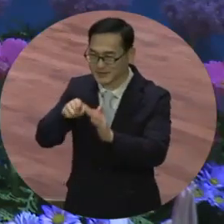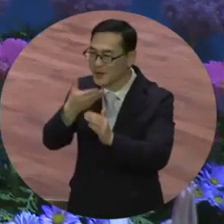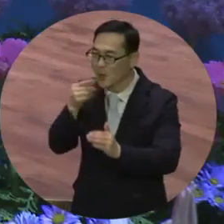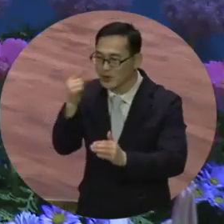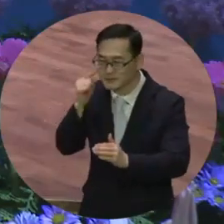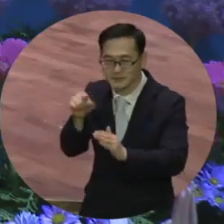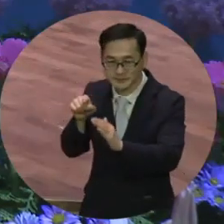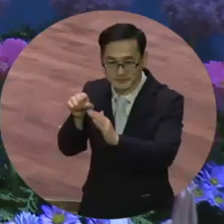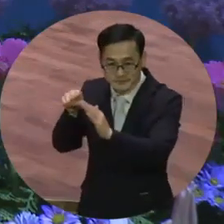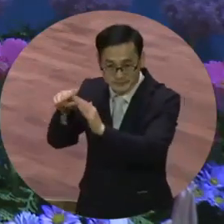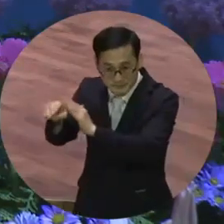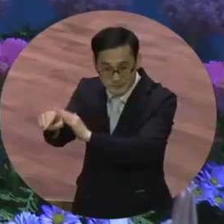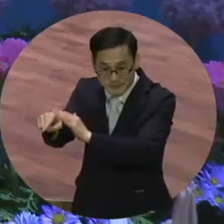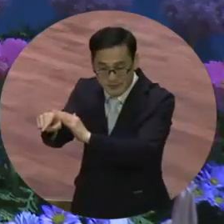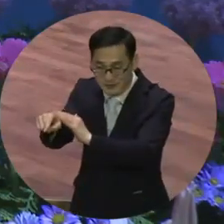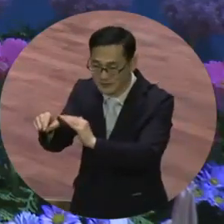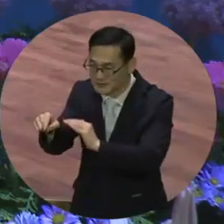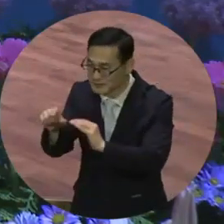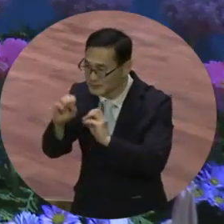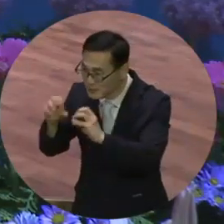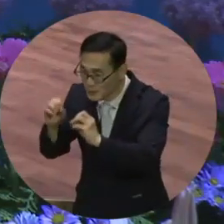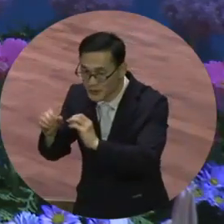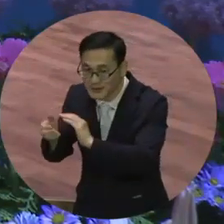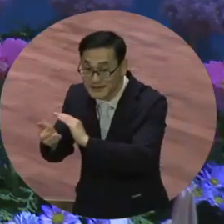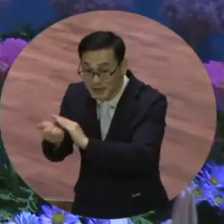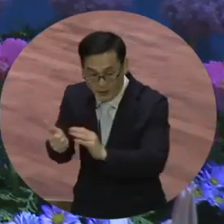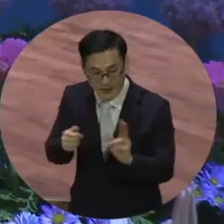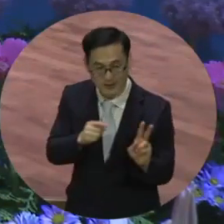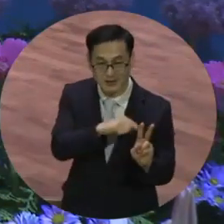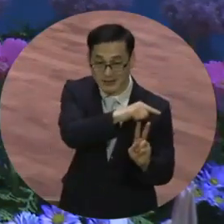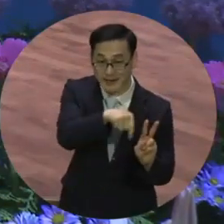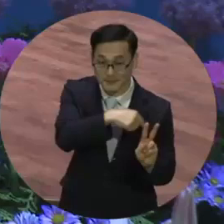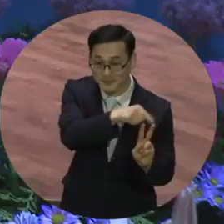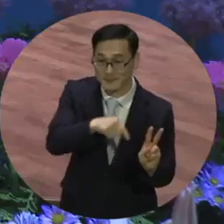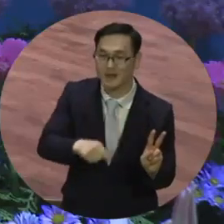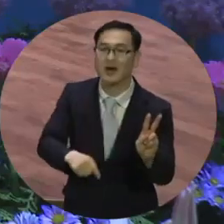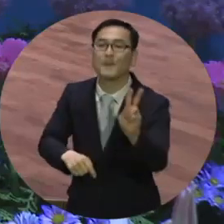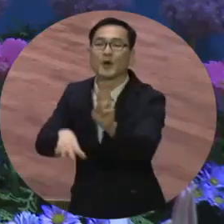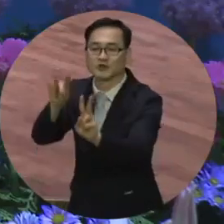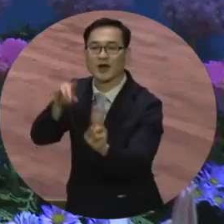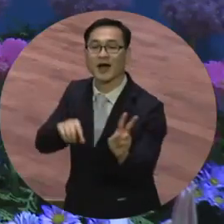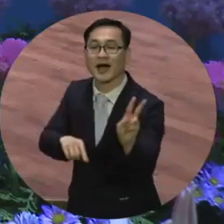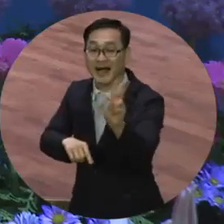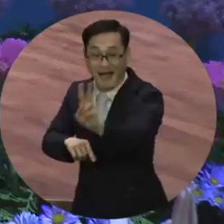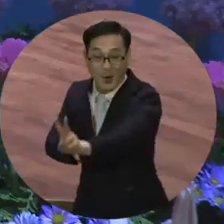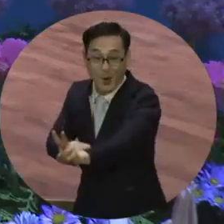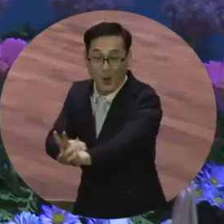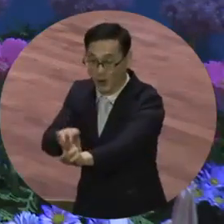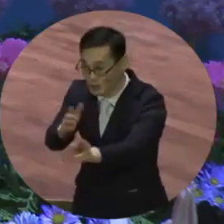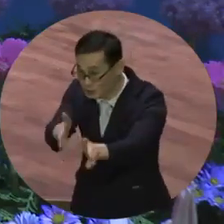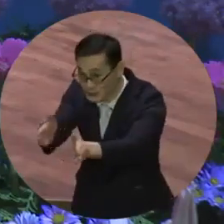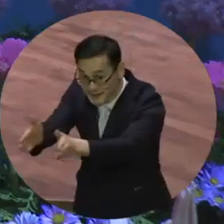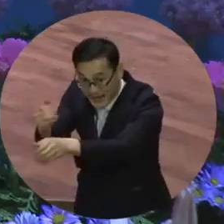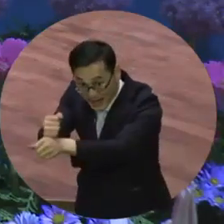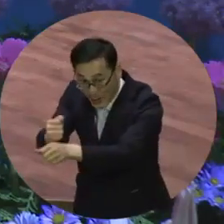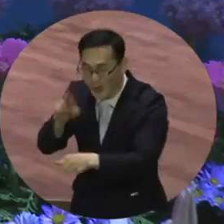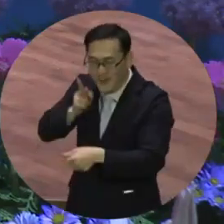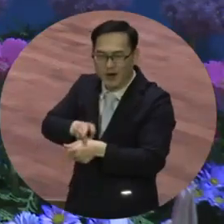다 해놓은 역할. 그러니 바울이 나의 동역자라고 하는